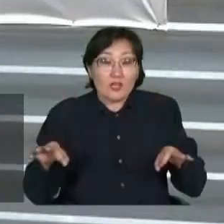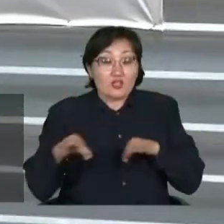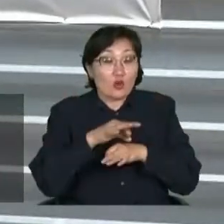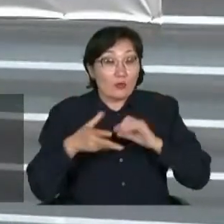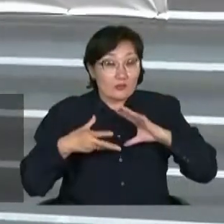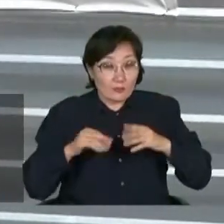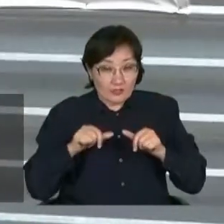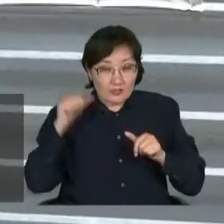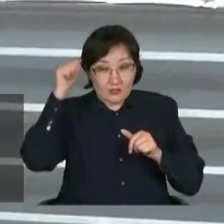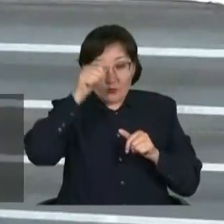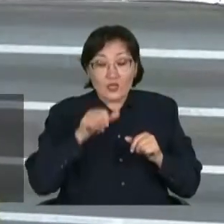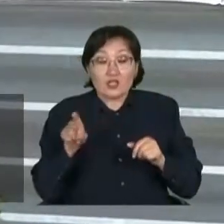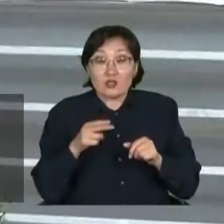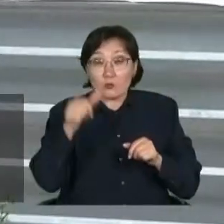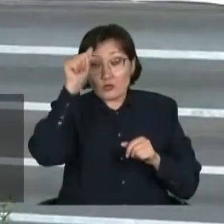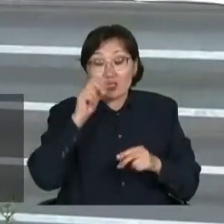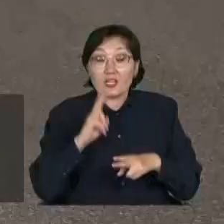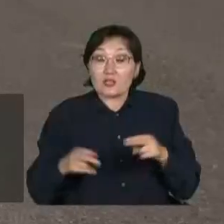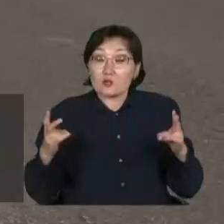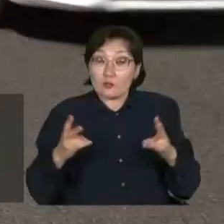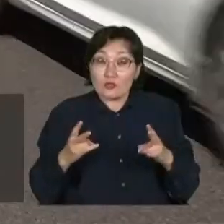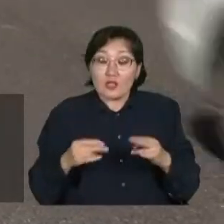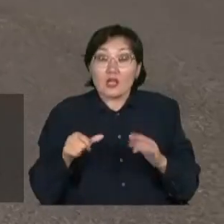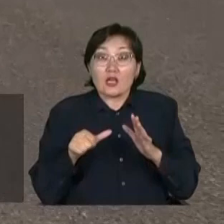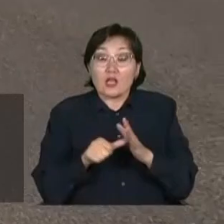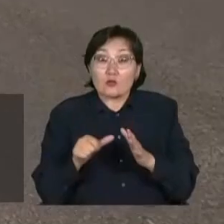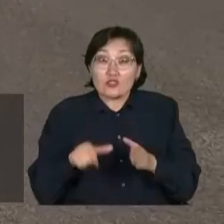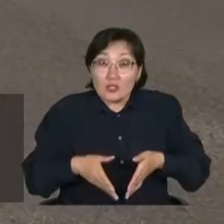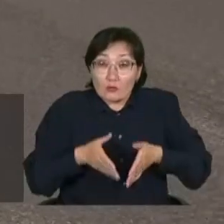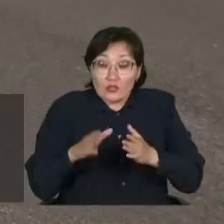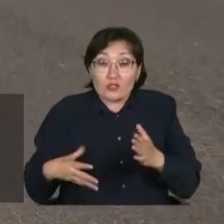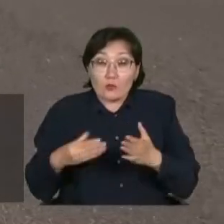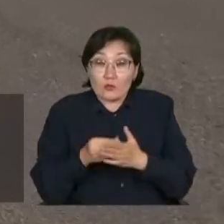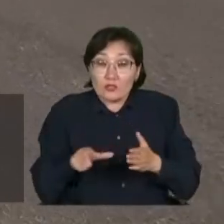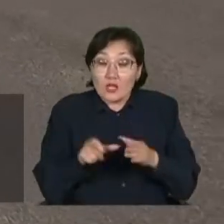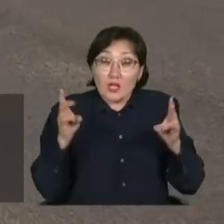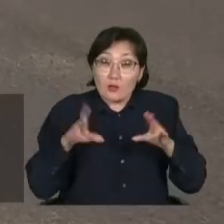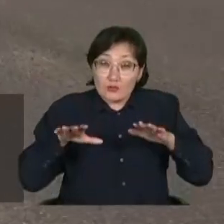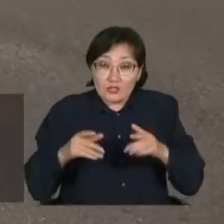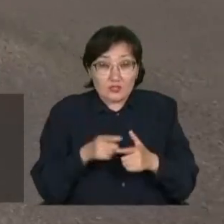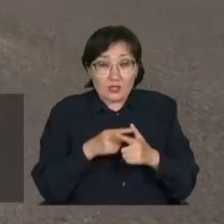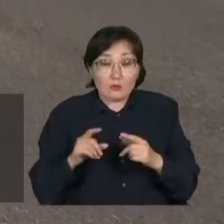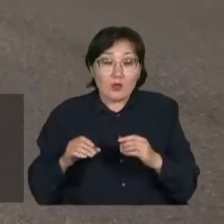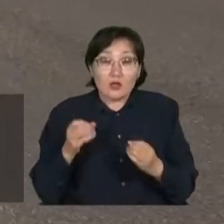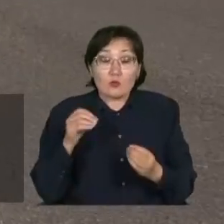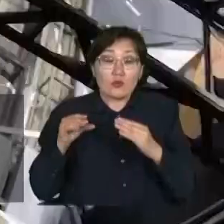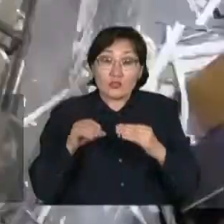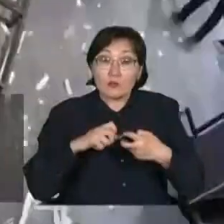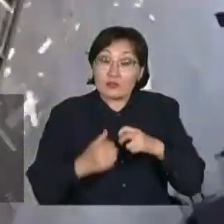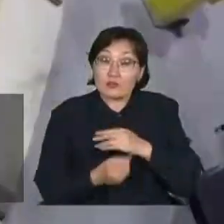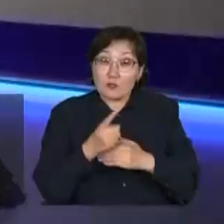жалпы биыл 90-да аяқталуы керек. 6 жолақты ақылы жолда апат бола қалса, яки автомобильден ақау